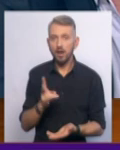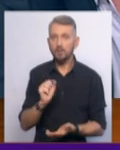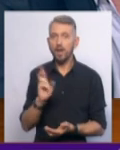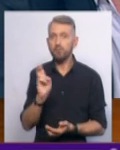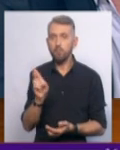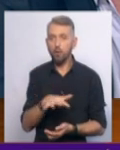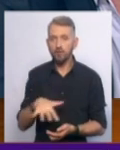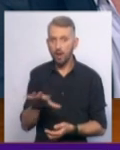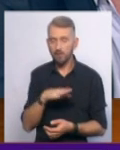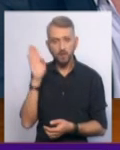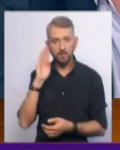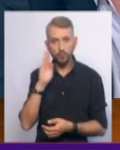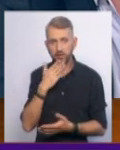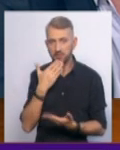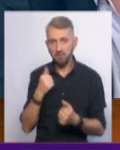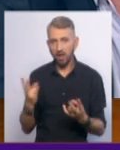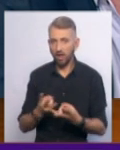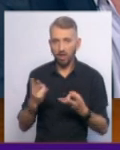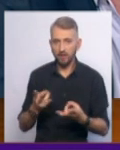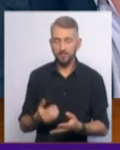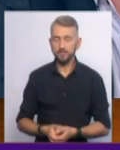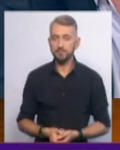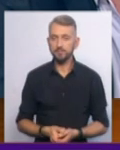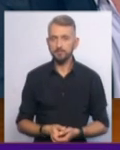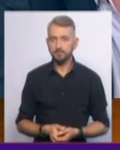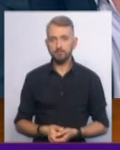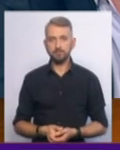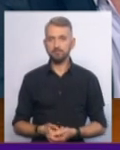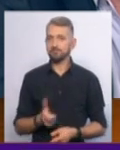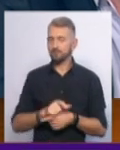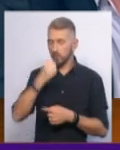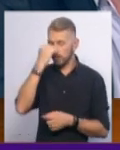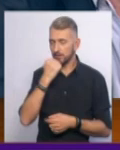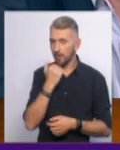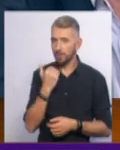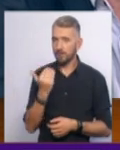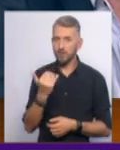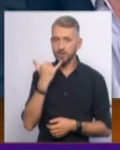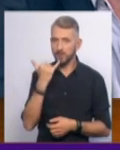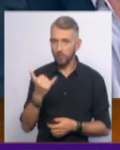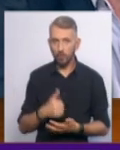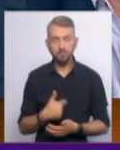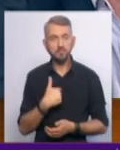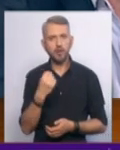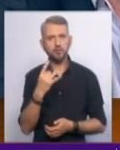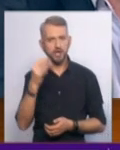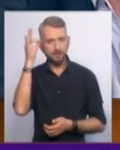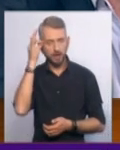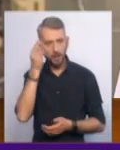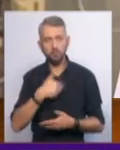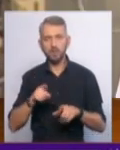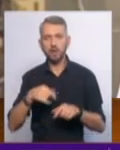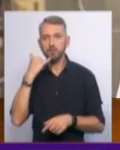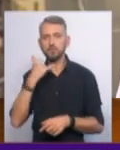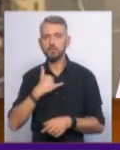води як не було, так і немає гарячої. Дякую. Дуже дякуємо. Дякуємо вам за ваш дзвінок. Я ще раз нагадаю, ми також чекаємо дзвінків